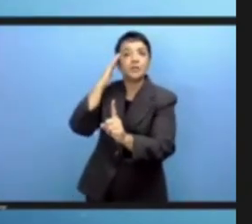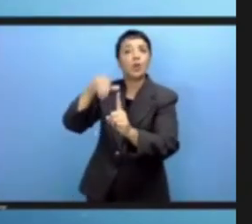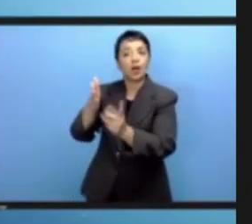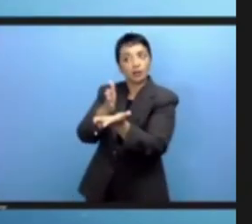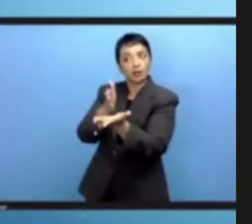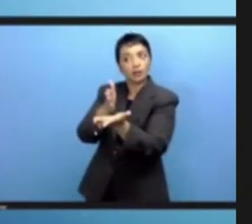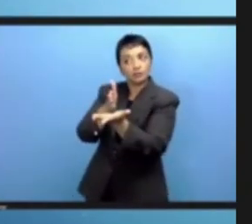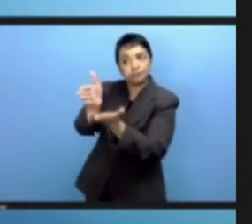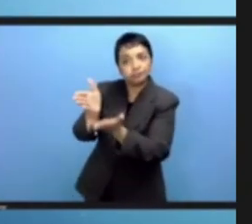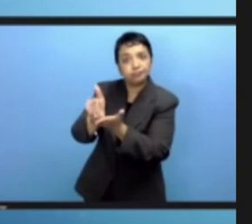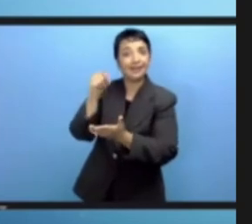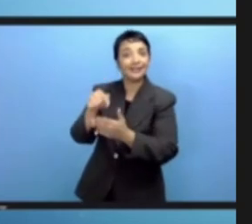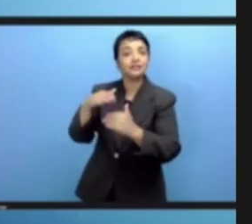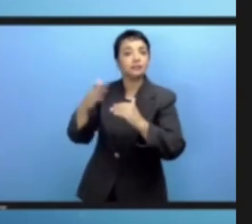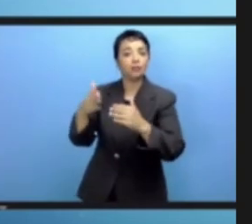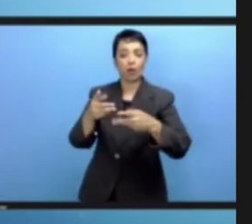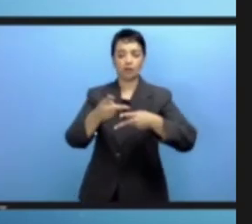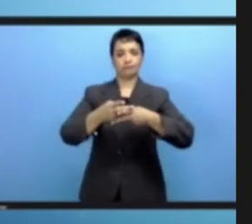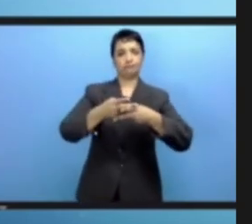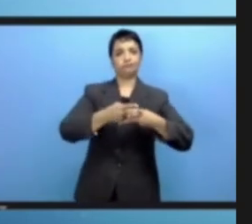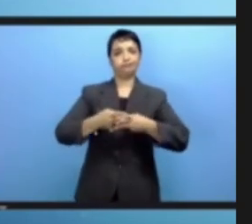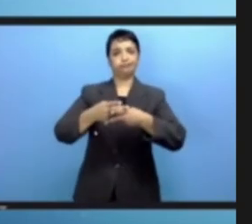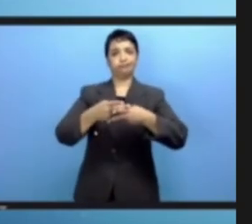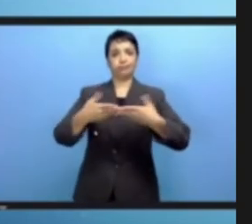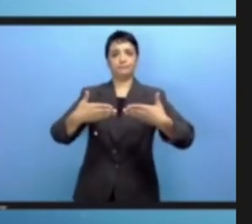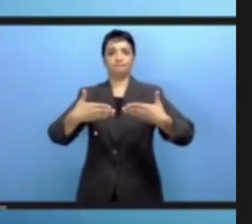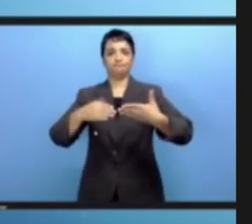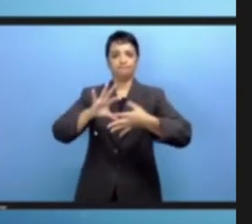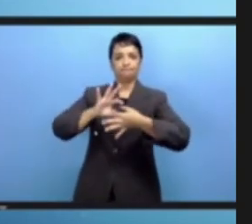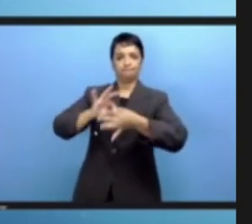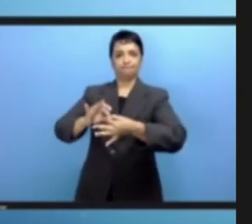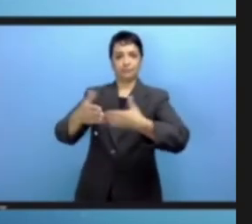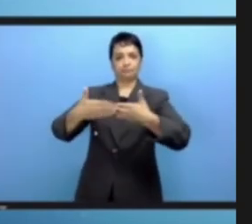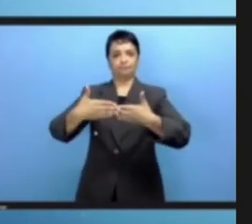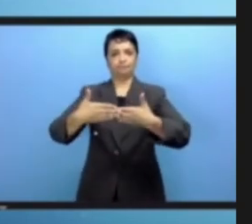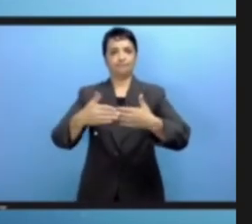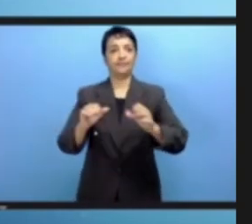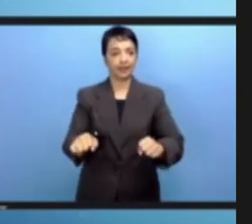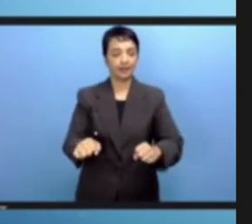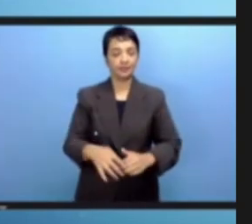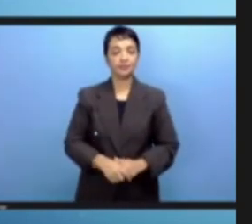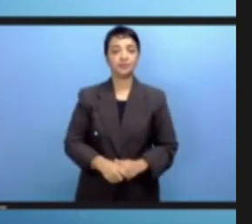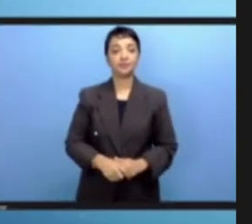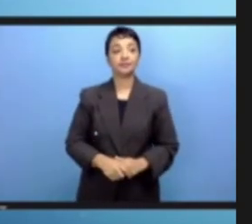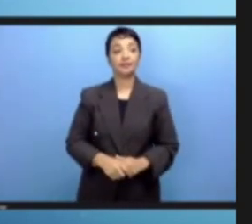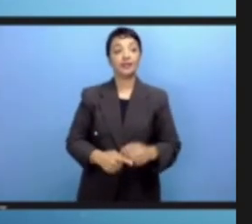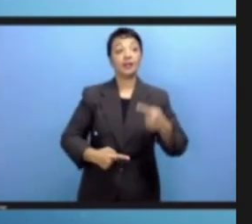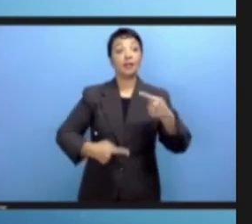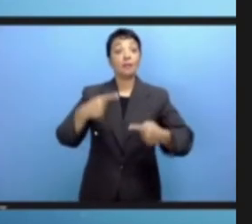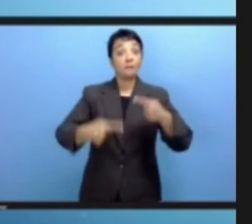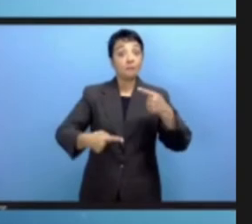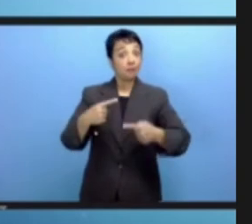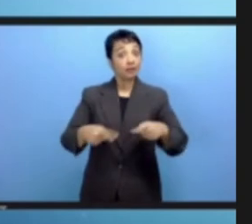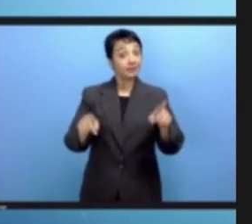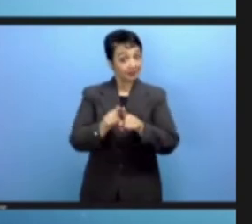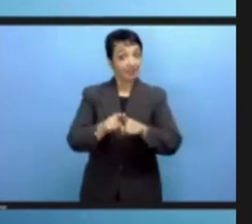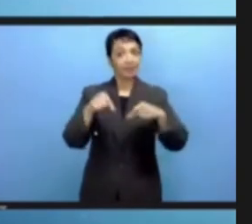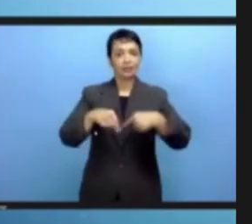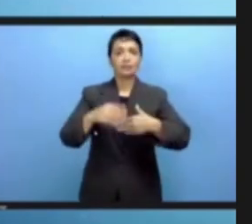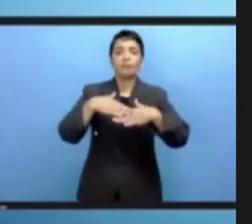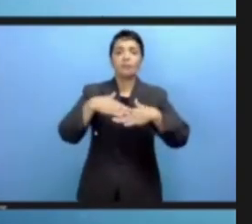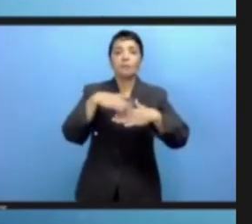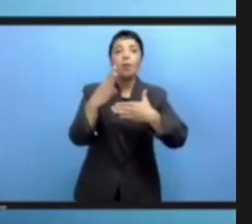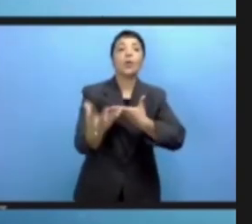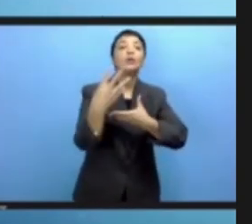ces plateformes cessent d'être des points d'ouverture et plutôt des barrières. En matière politique, cela a